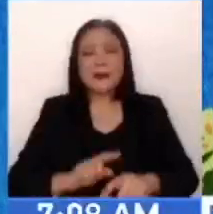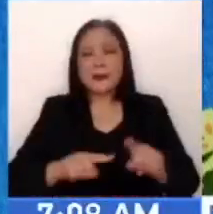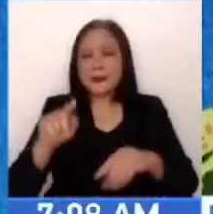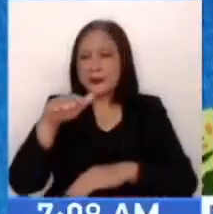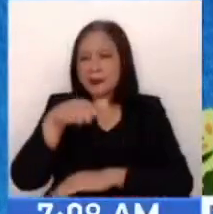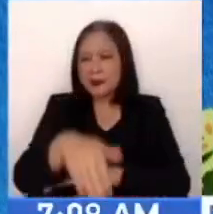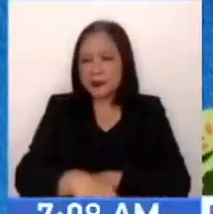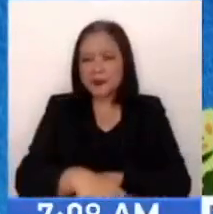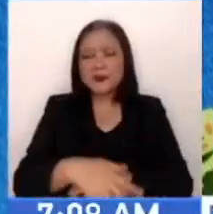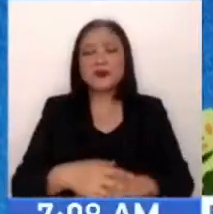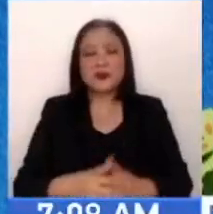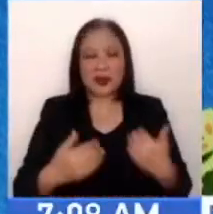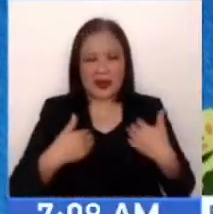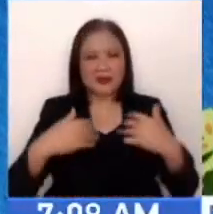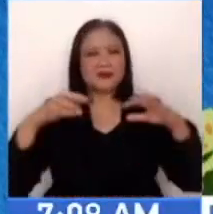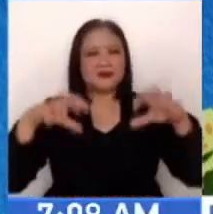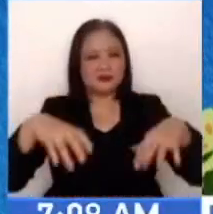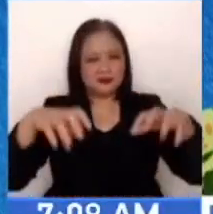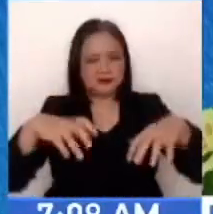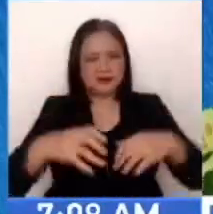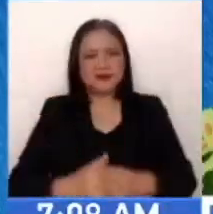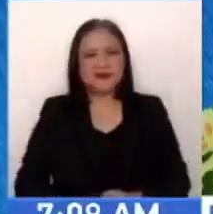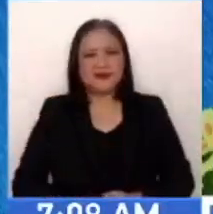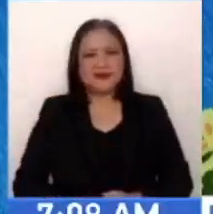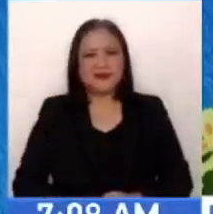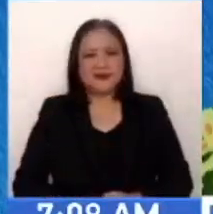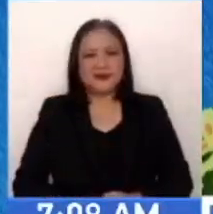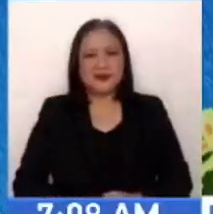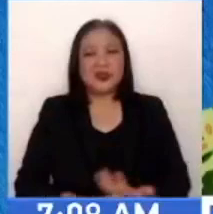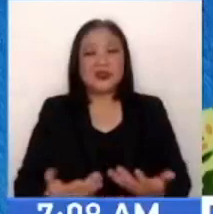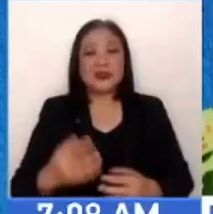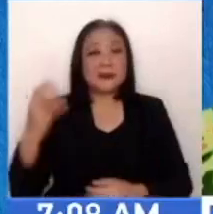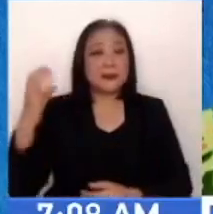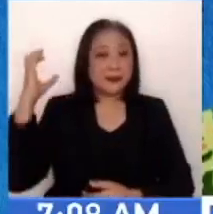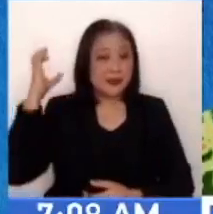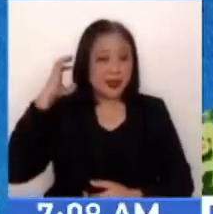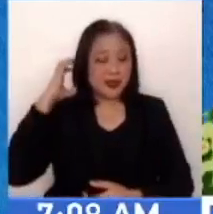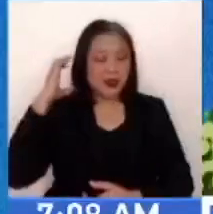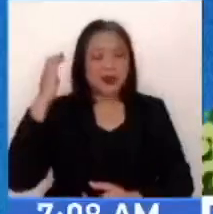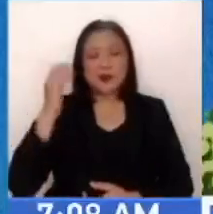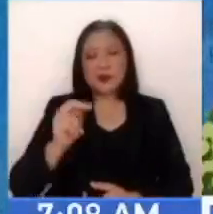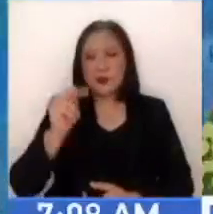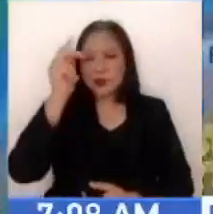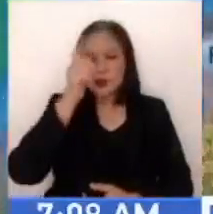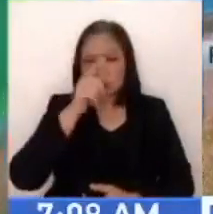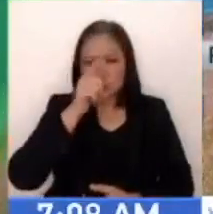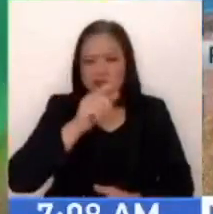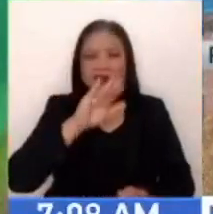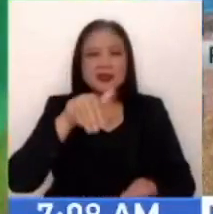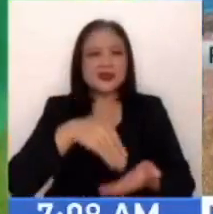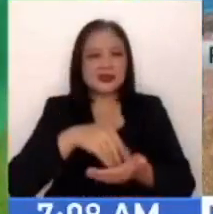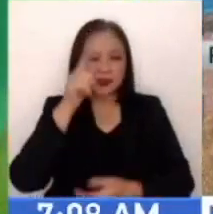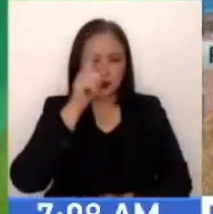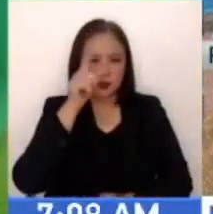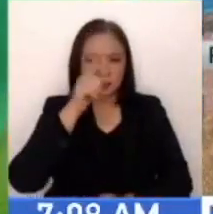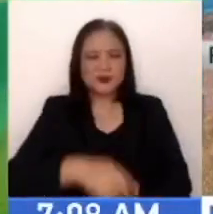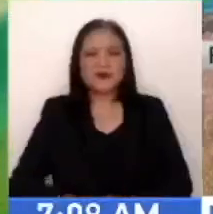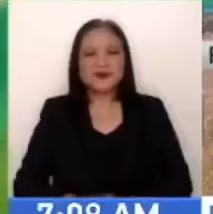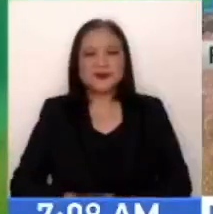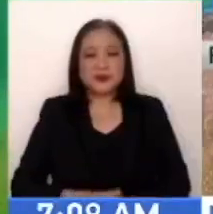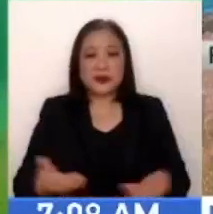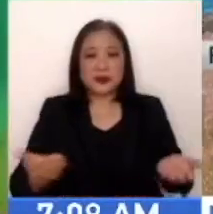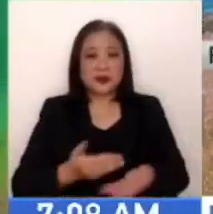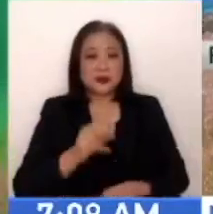pag-ulan, mga kapuso, lalong-lalo na dyan sa Mindanao, Northern Luzon at Central Luzon. Sa mga taga-Metro Manila, ngayong